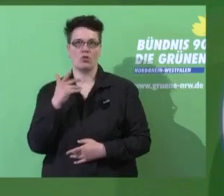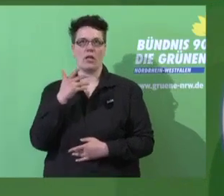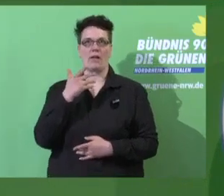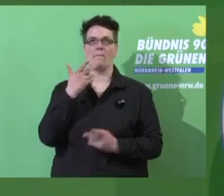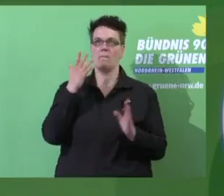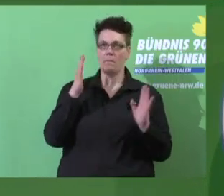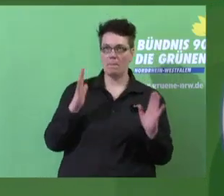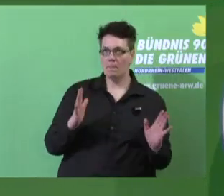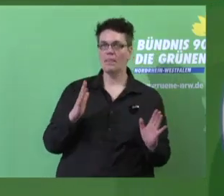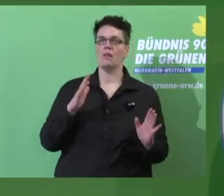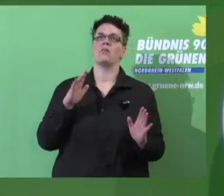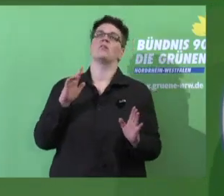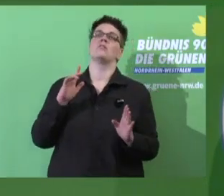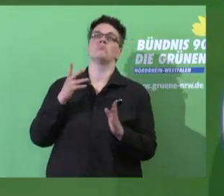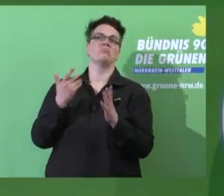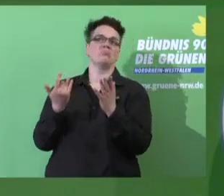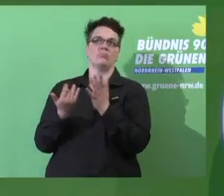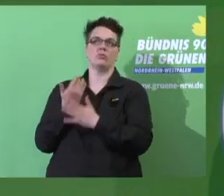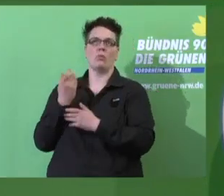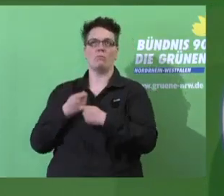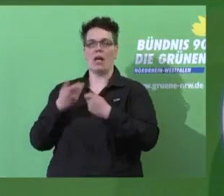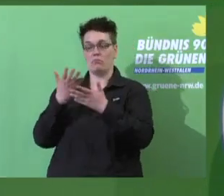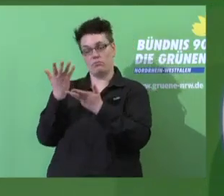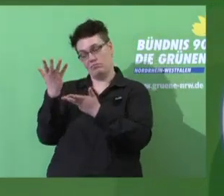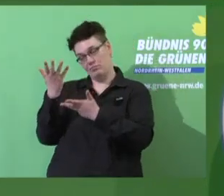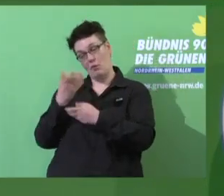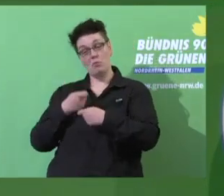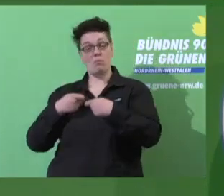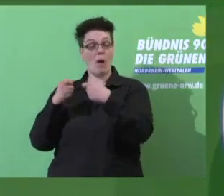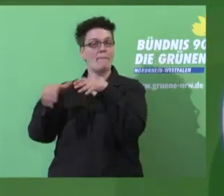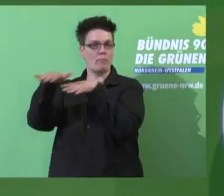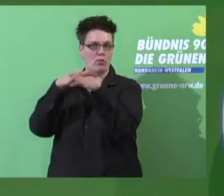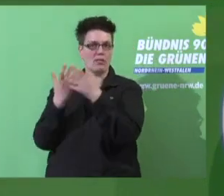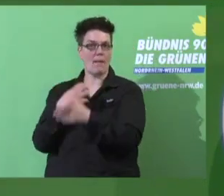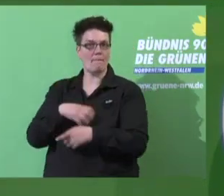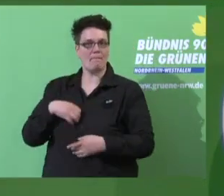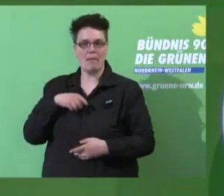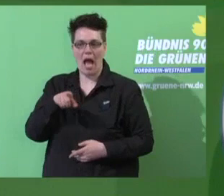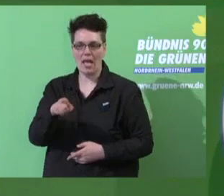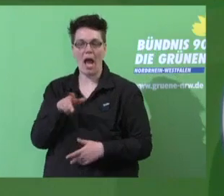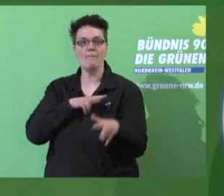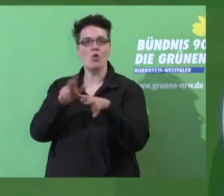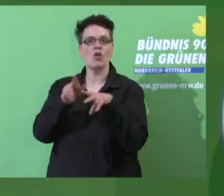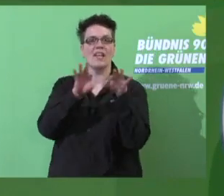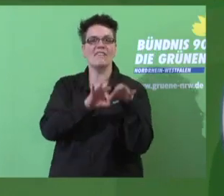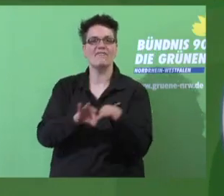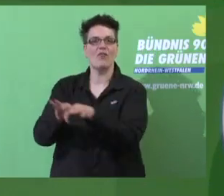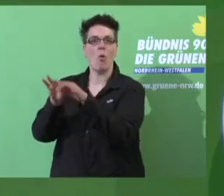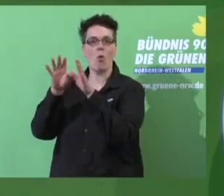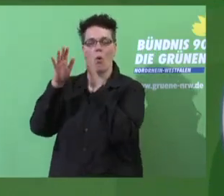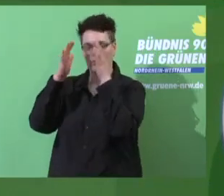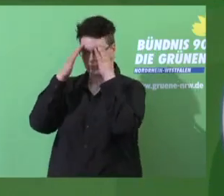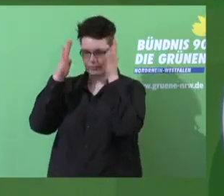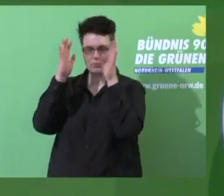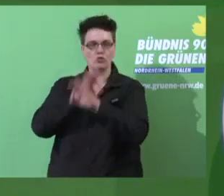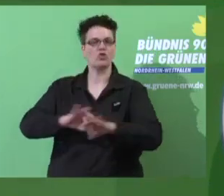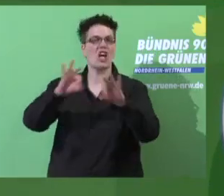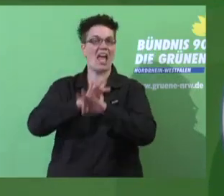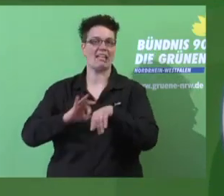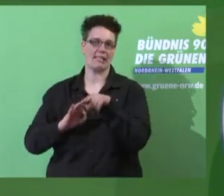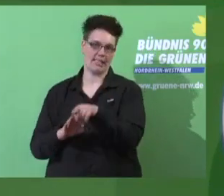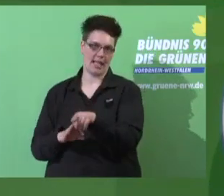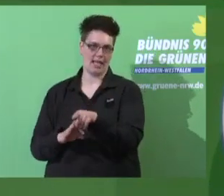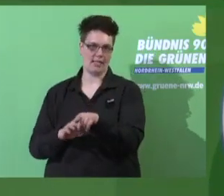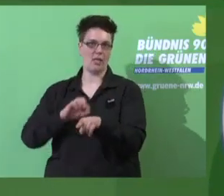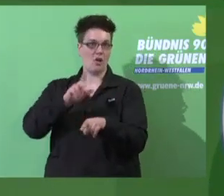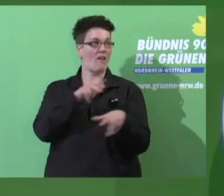für das wunderschöne Bundesland Bayern, das ganz schrecklich politisch geführt wird, und wir haben immerhin auch einen